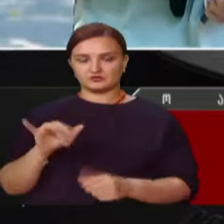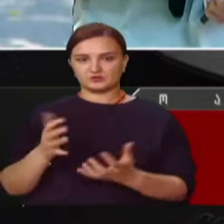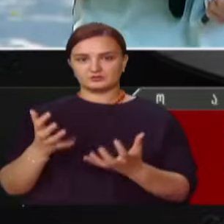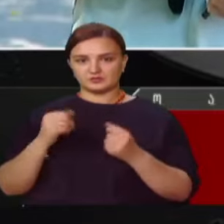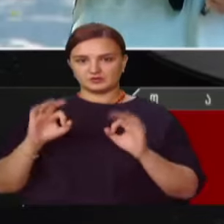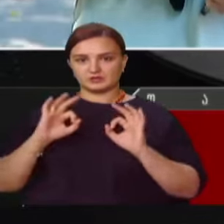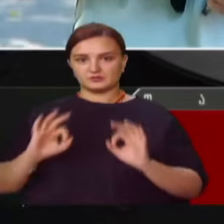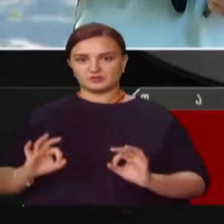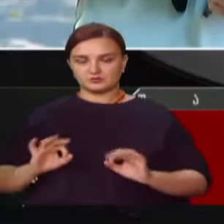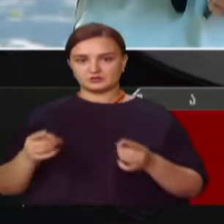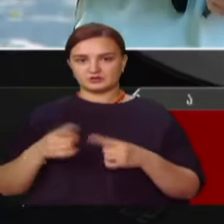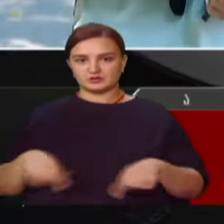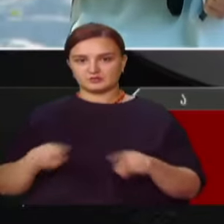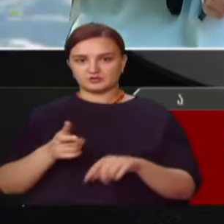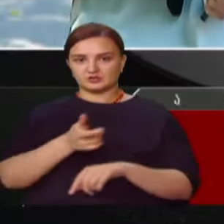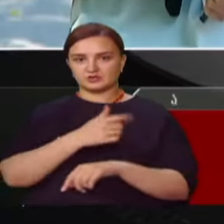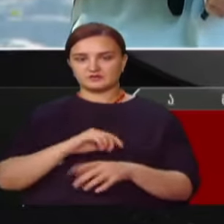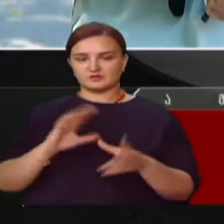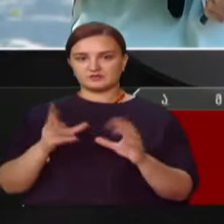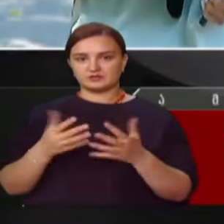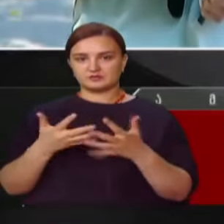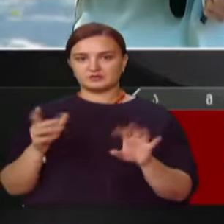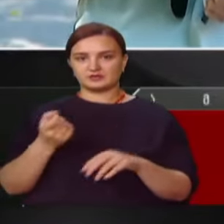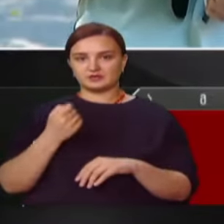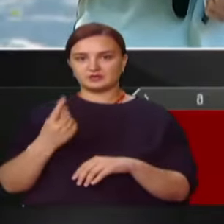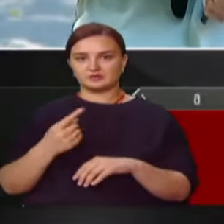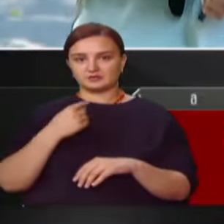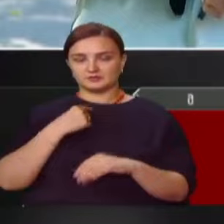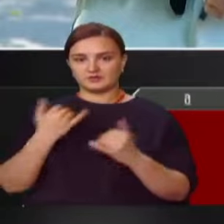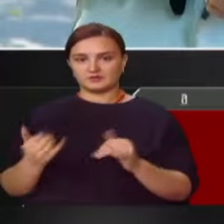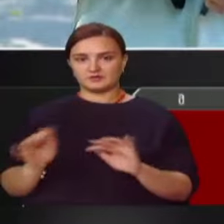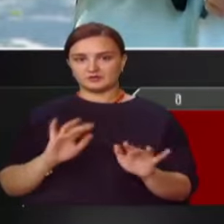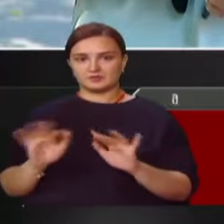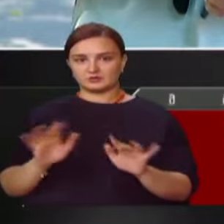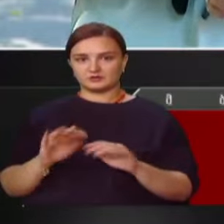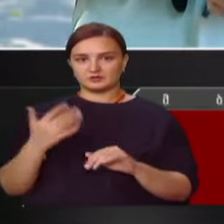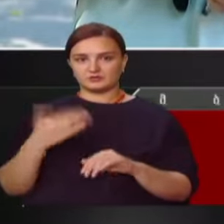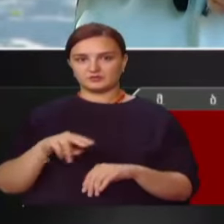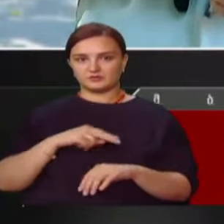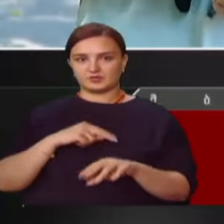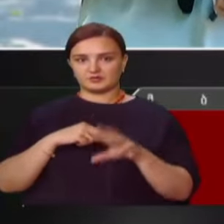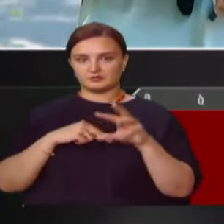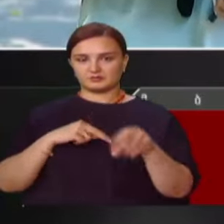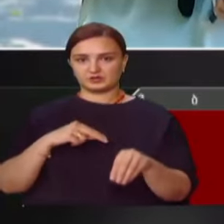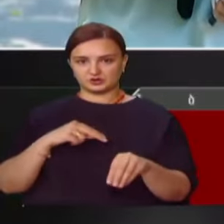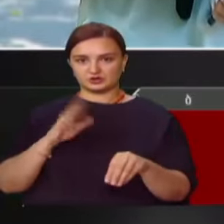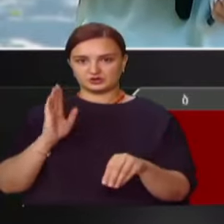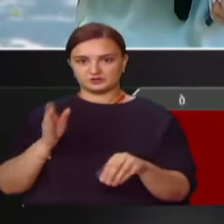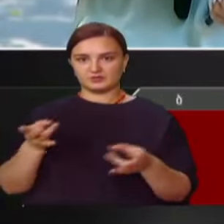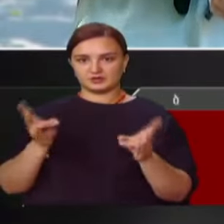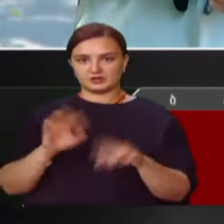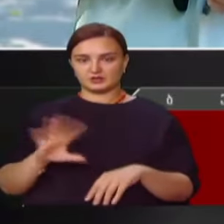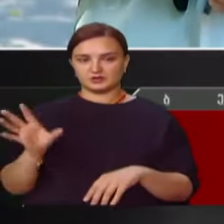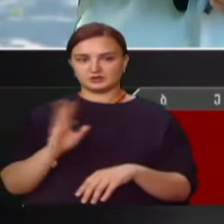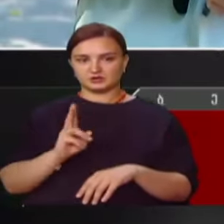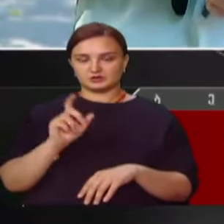saprokuroro sabchos tsevrta qvelaze meti 11 khma da dgeidan protsesebi ukve parlamentshe inatsvets danarchenma